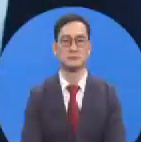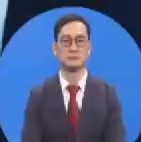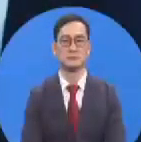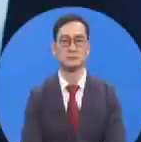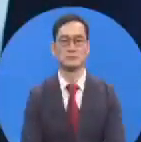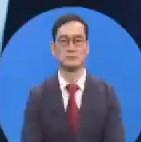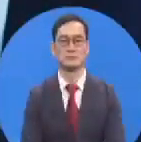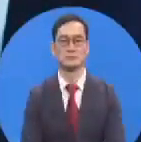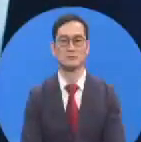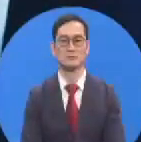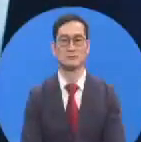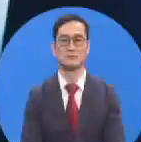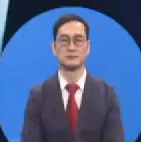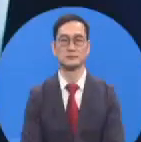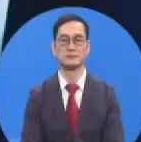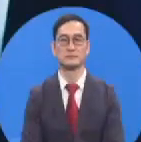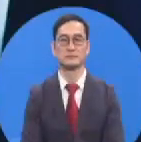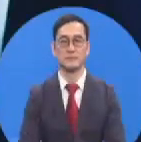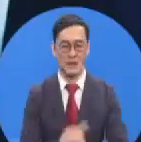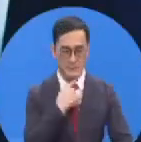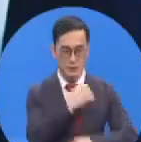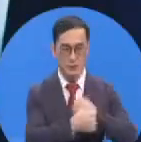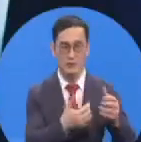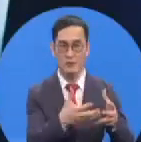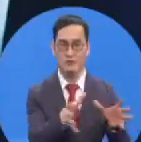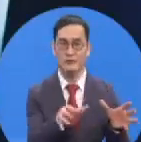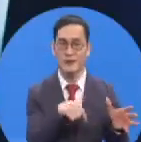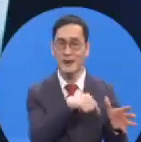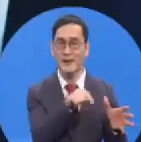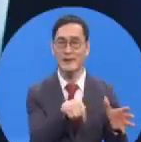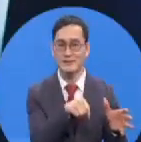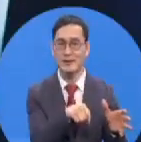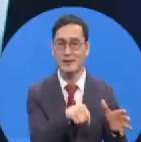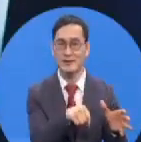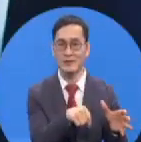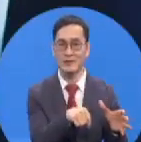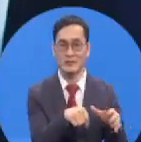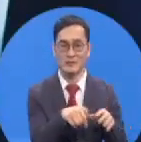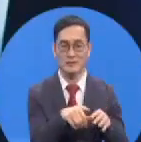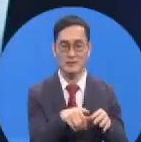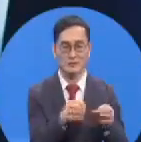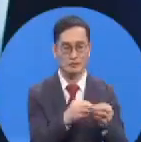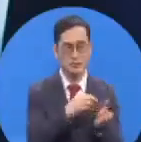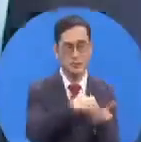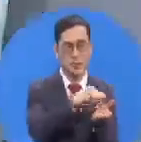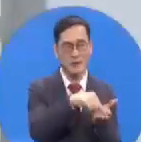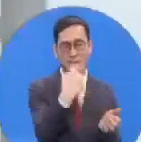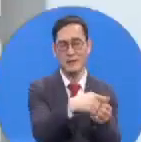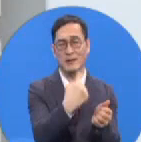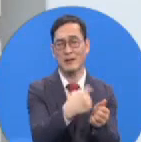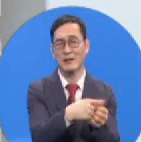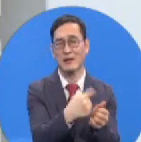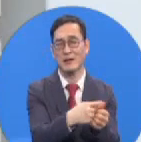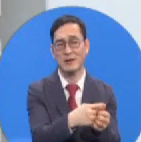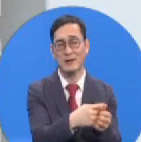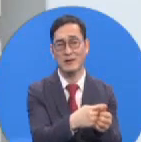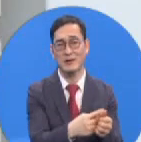자, 어떻습니까? 지금 민주당 내에서도 이 강성 친문 지지자들의 문자 폭탄 얘기를 두고 내부에서도 이렇게 지금